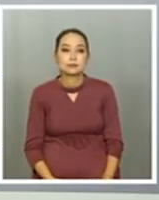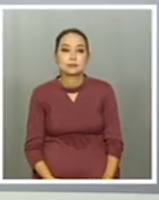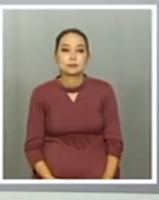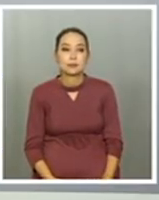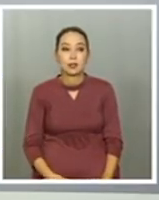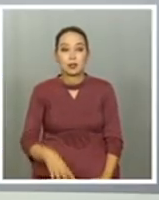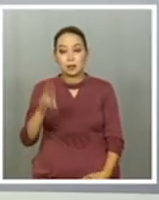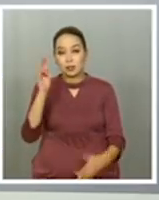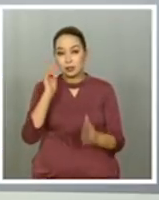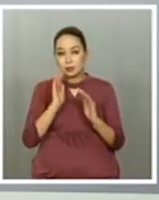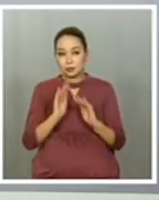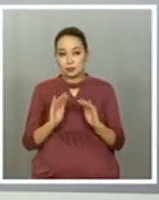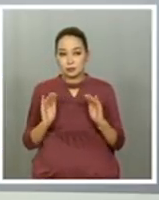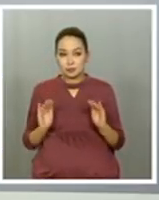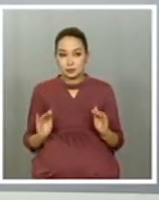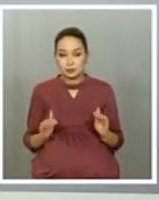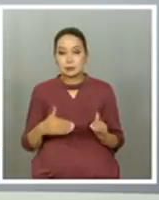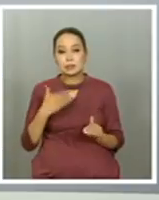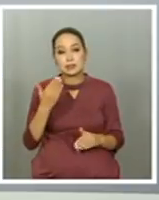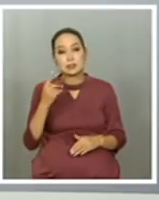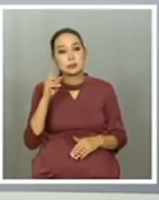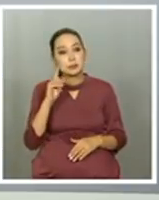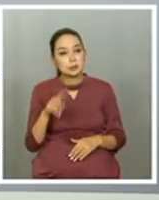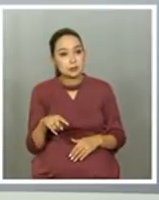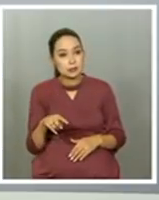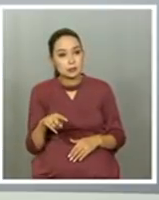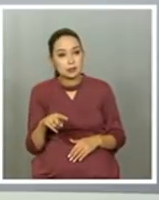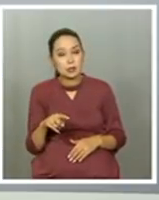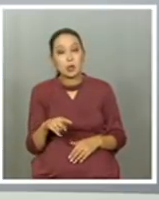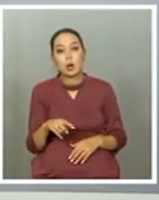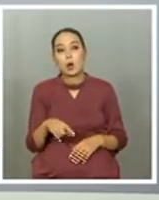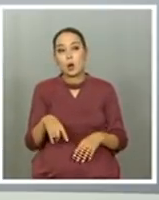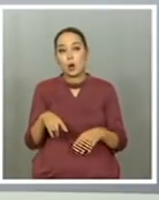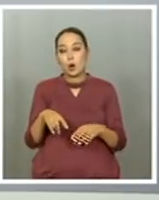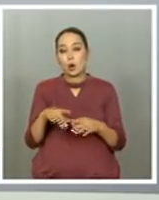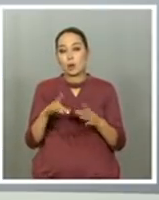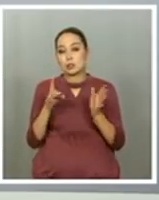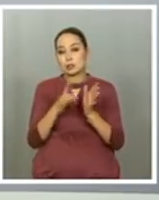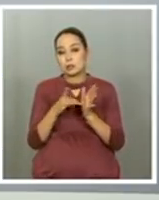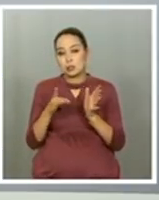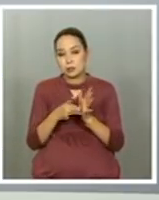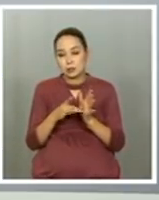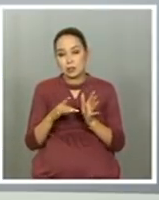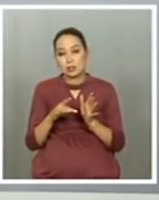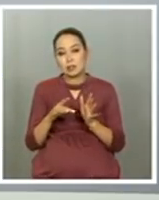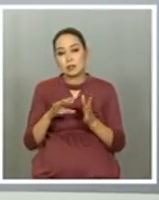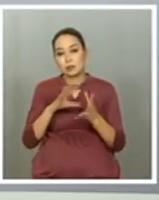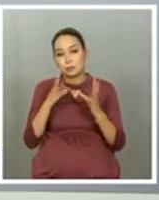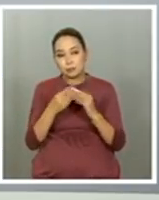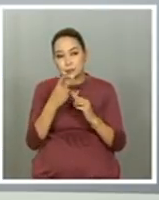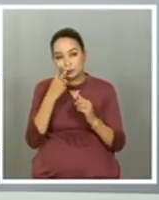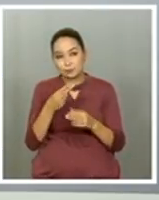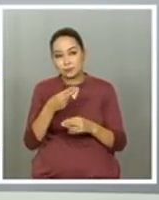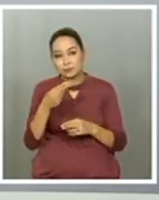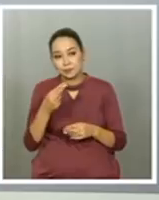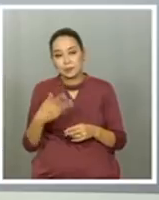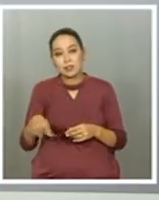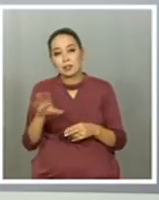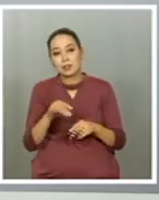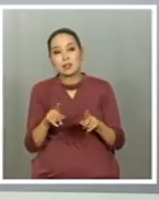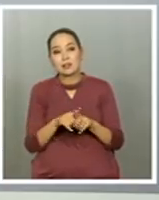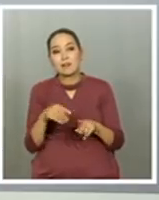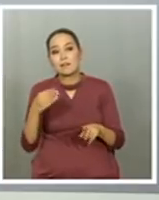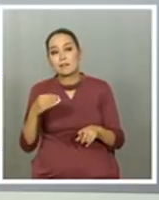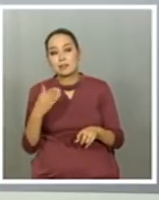Оқушылар, сіздер білесіздер, оптикалық құралдар деген тақырыпты қозғаған кезде біз пәнді физикамен де